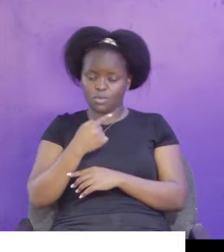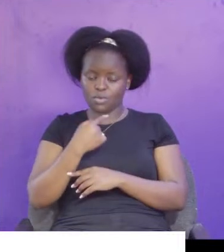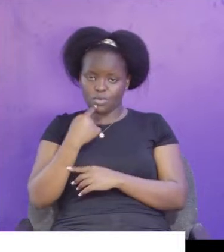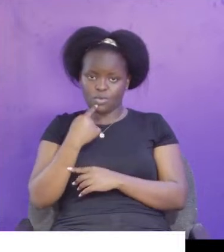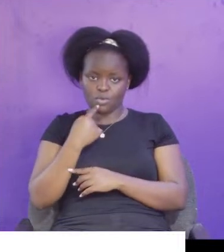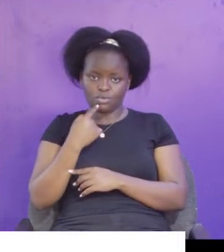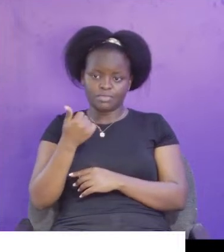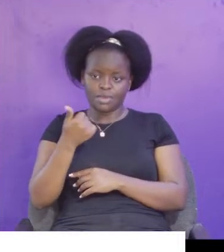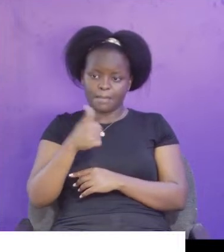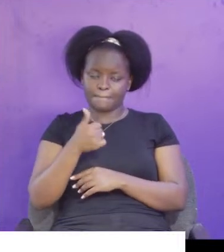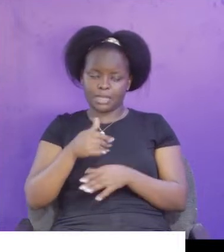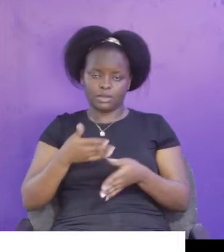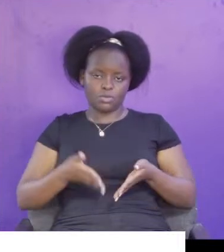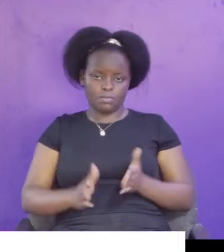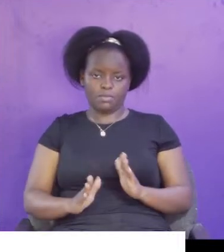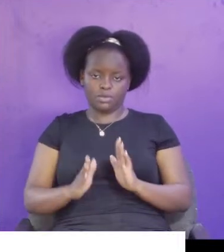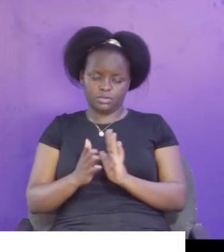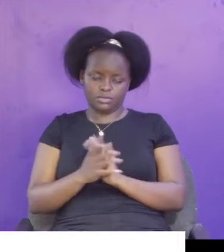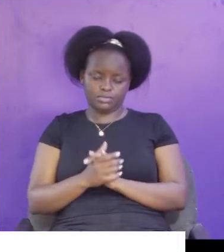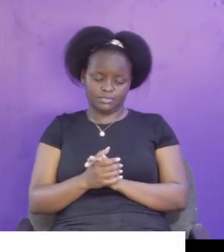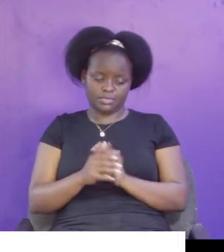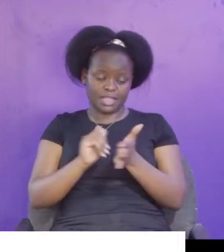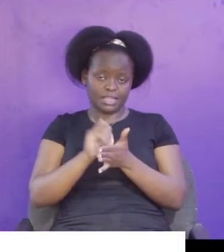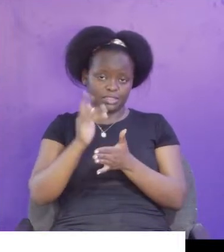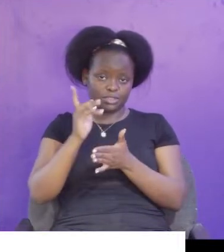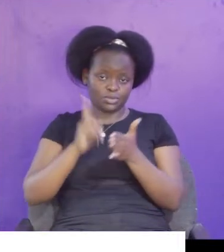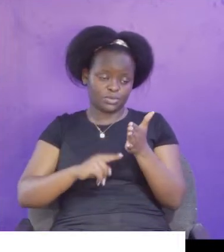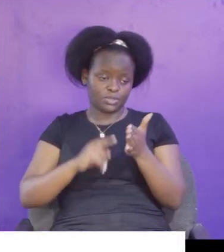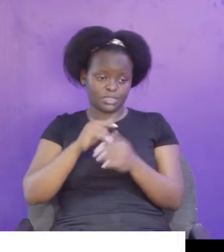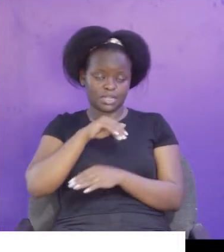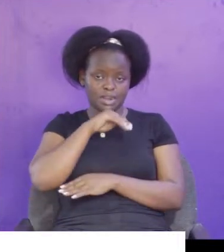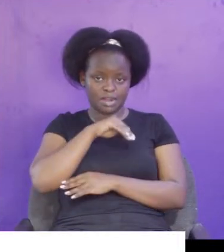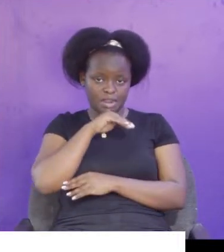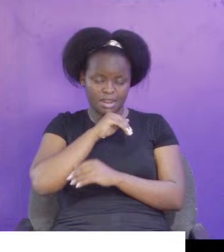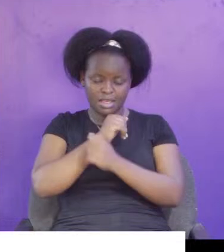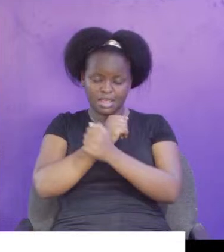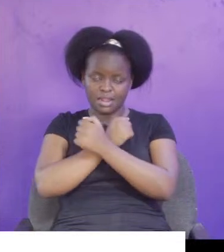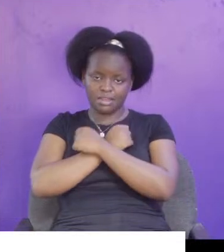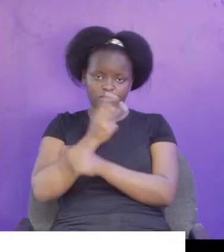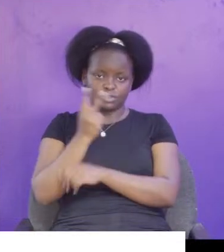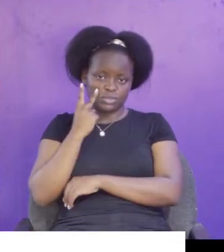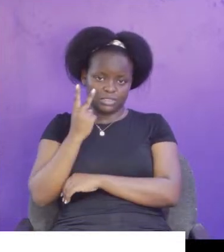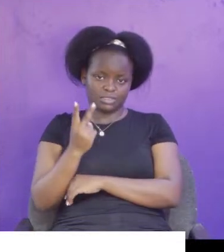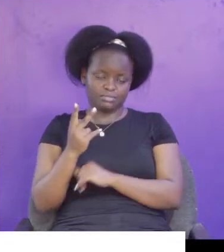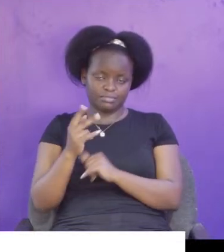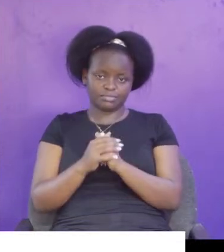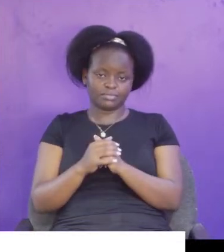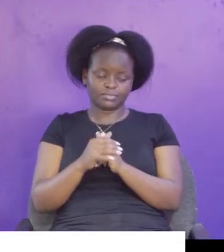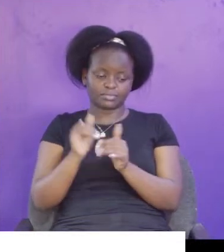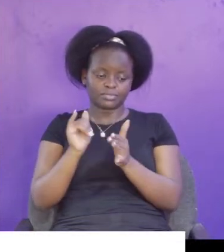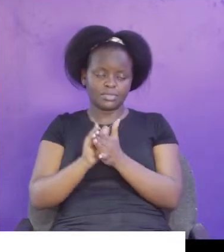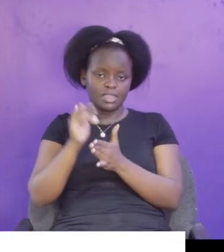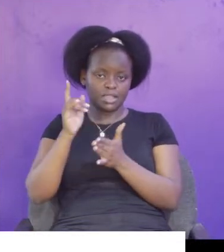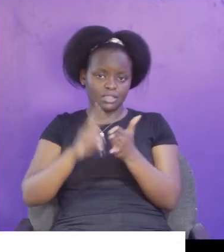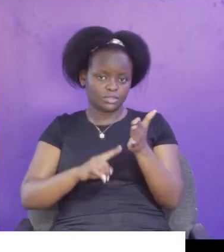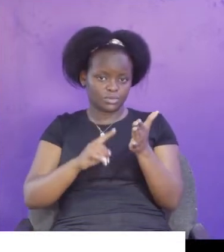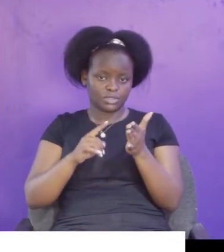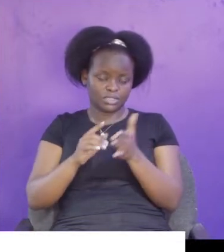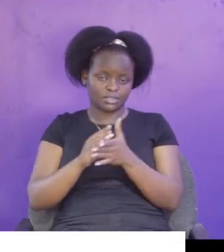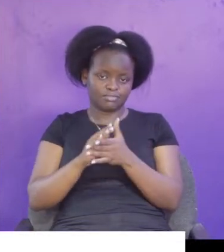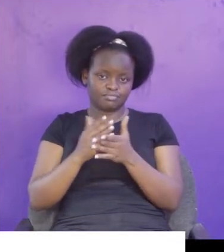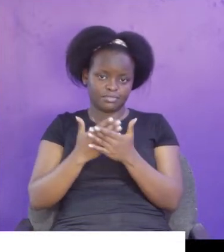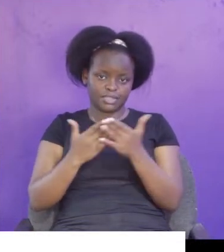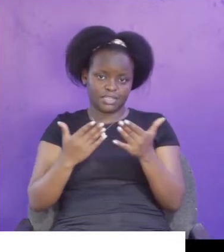hawajazaliwa. Hivyo ndivyo ndugu yetu angependa kuona, na hiyo ndio njia ya kuona